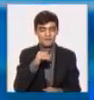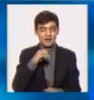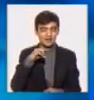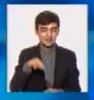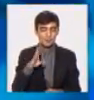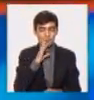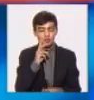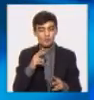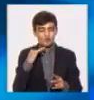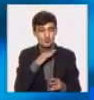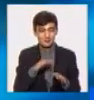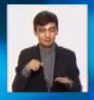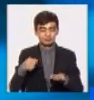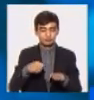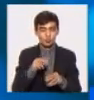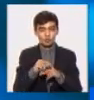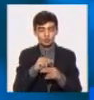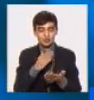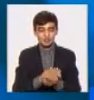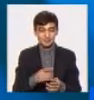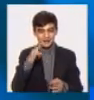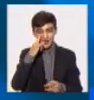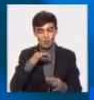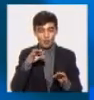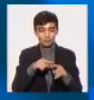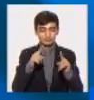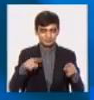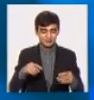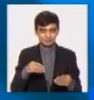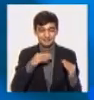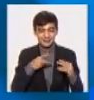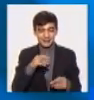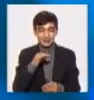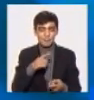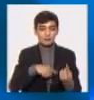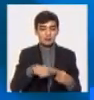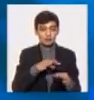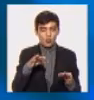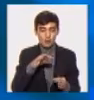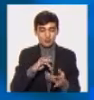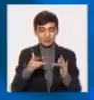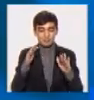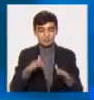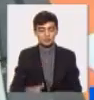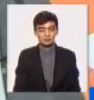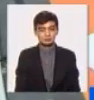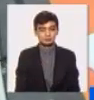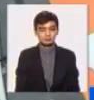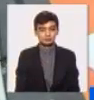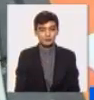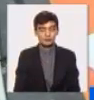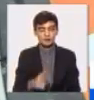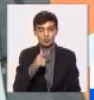обучают технологии шитья традиционных казахских одеял, подбору цветов и ведению бизнеса в соцсетях.